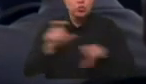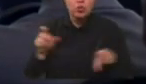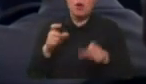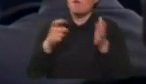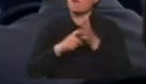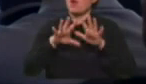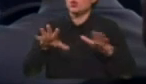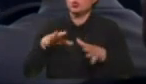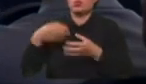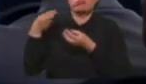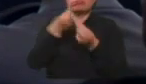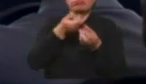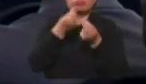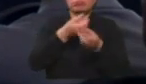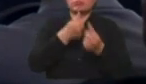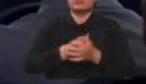dużych środków.